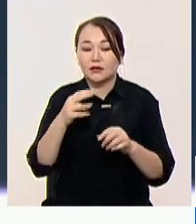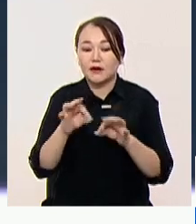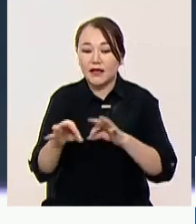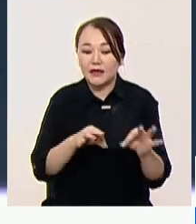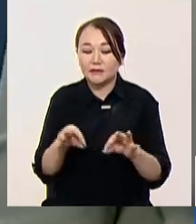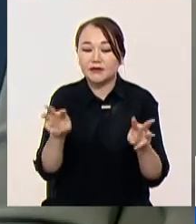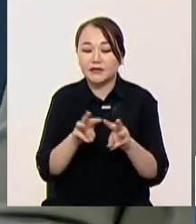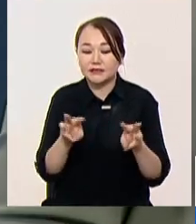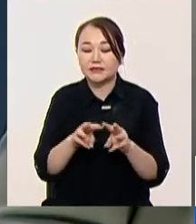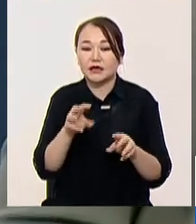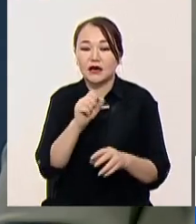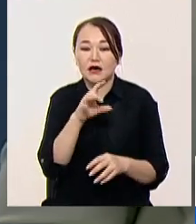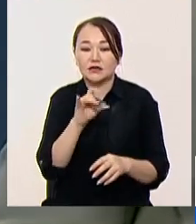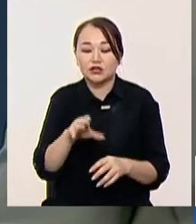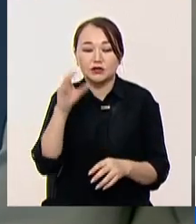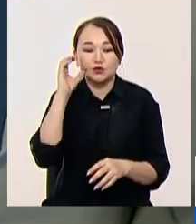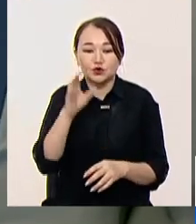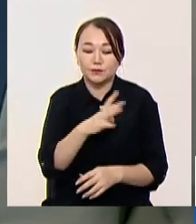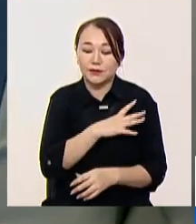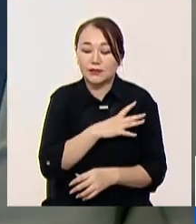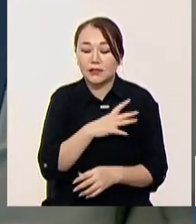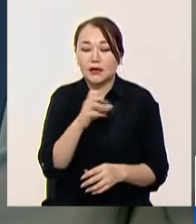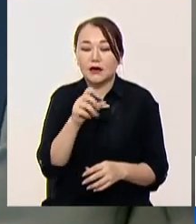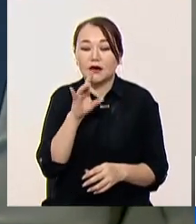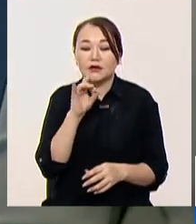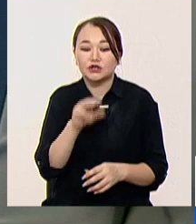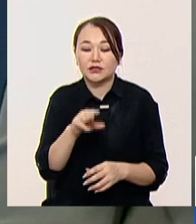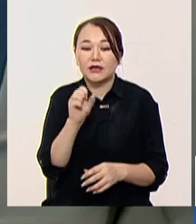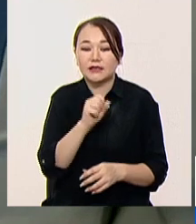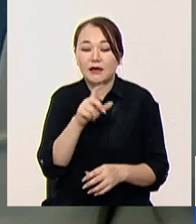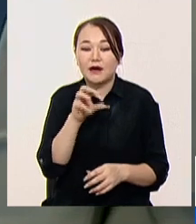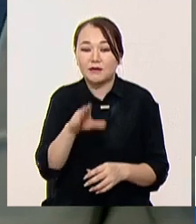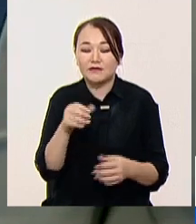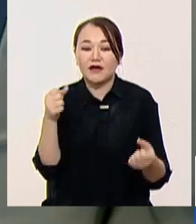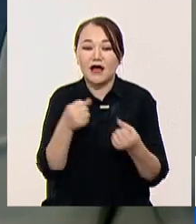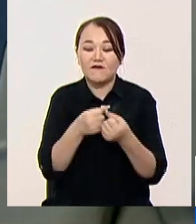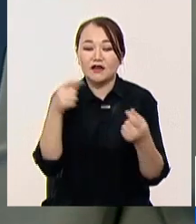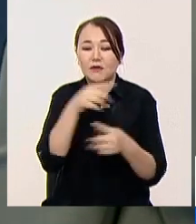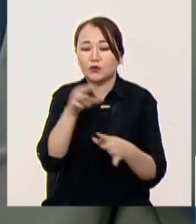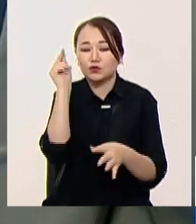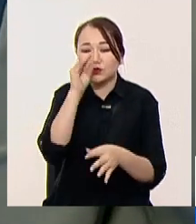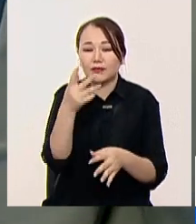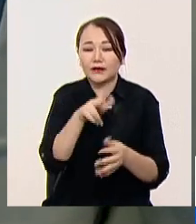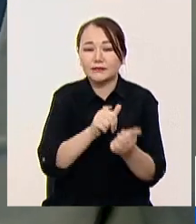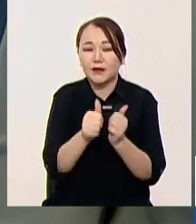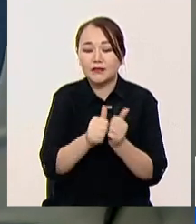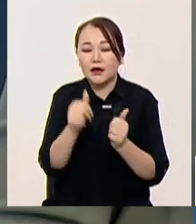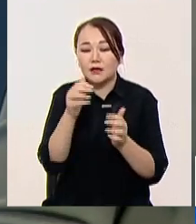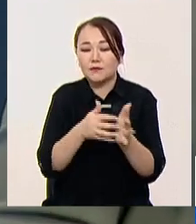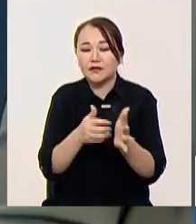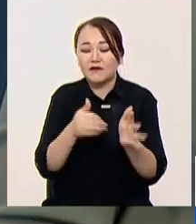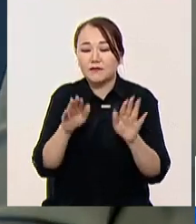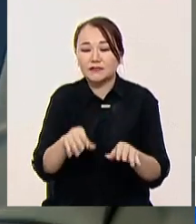министрді әріптесім Аршат тыңдап қайтқан еді. Аршат, Асхат Аймағамбетов апатты және үш ауысымды мектептердегі орын тапшылығын